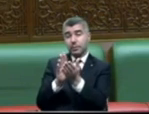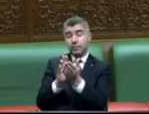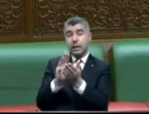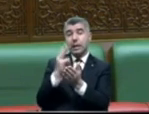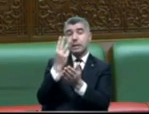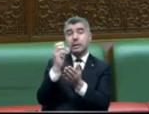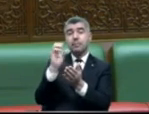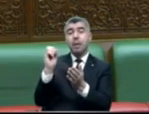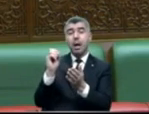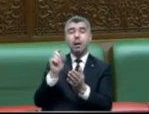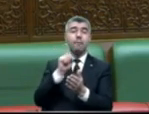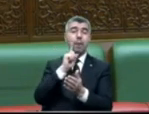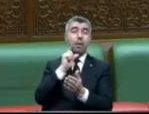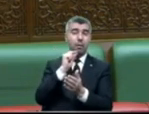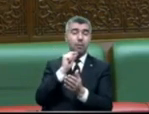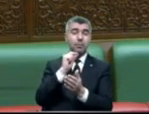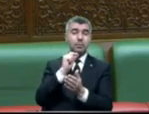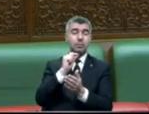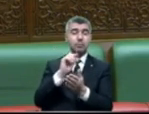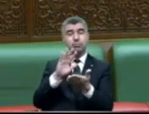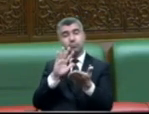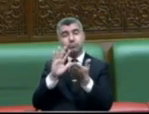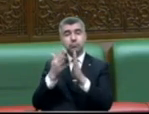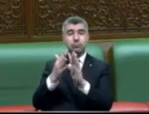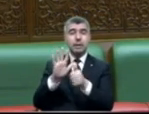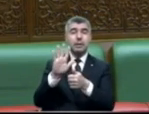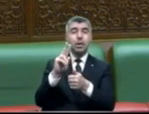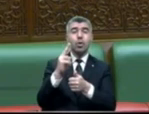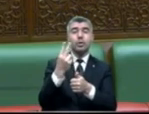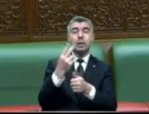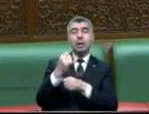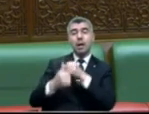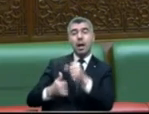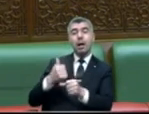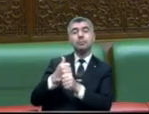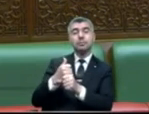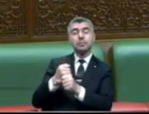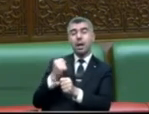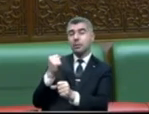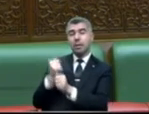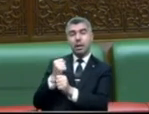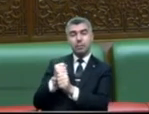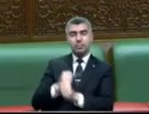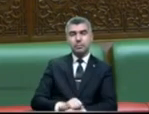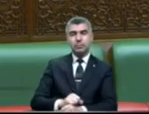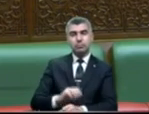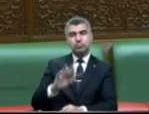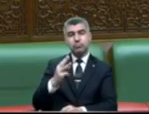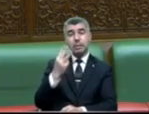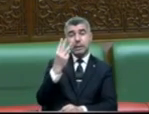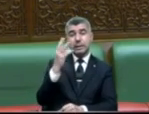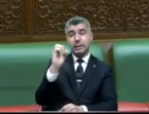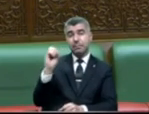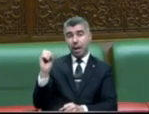مستخدم ومستخدمة بعد أن قضوا 26 سنة في العمل، ووراءها 300